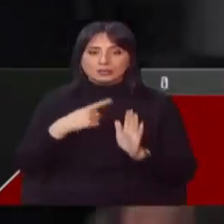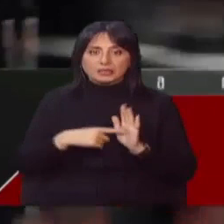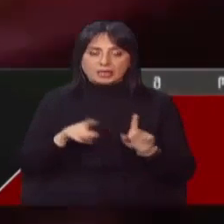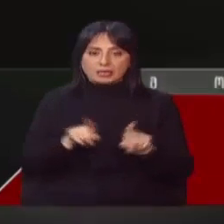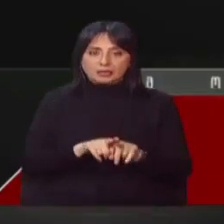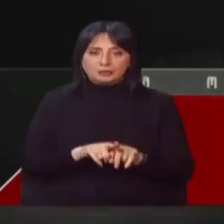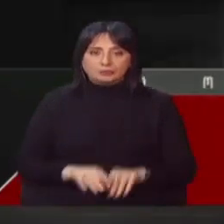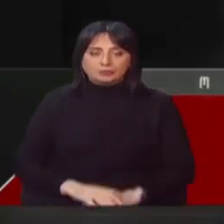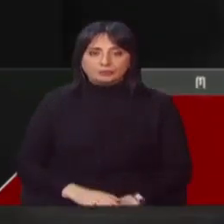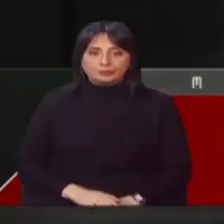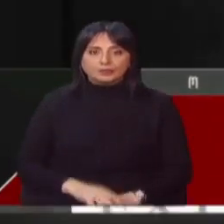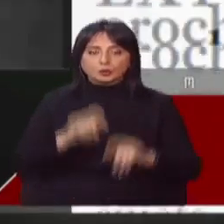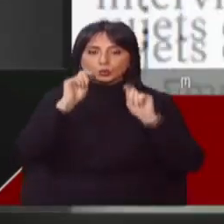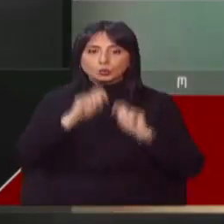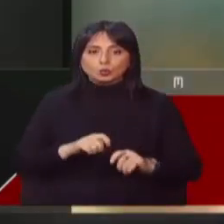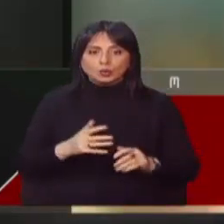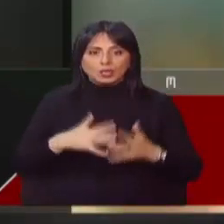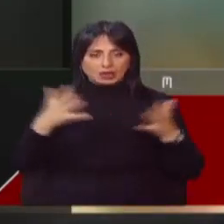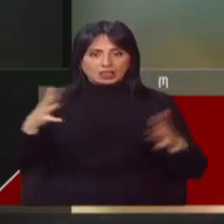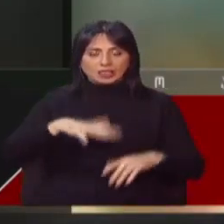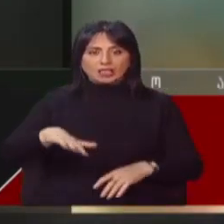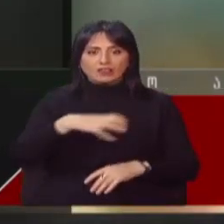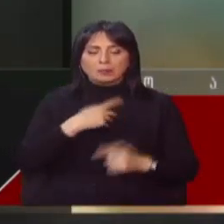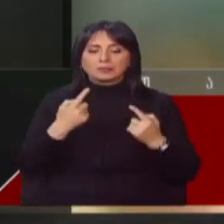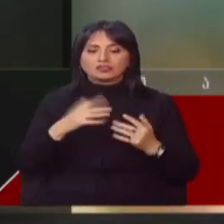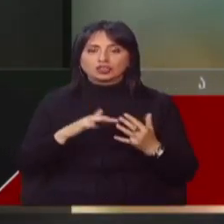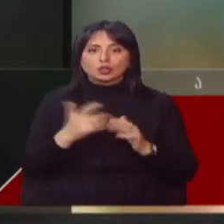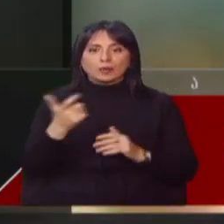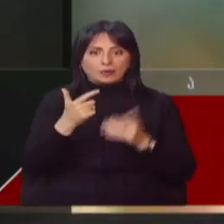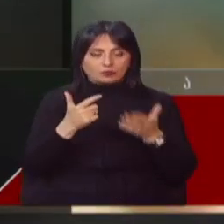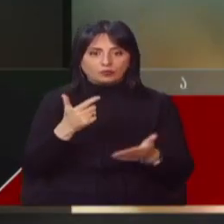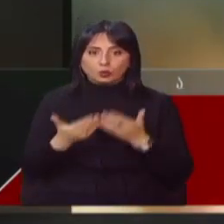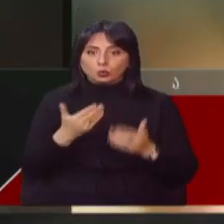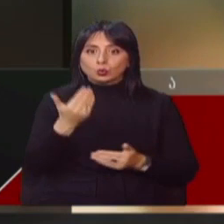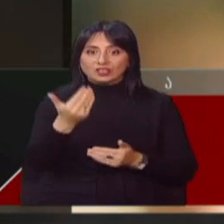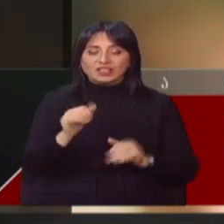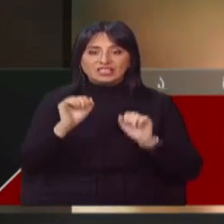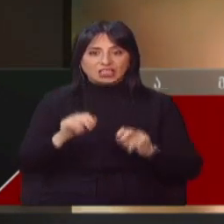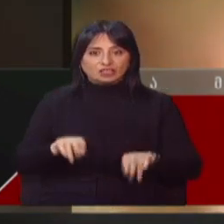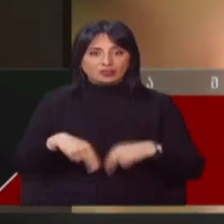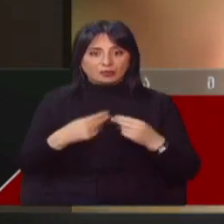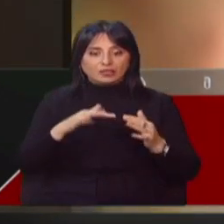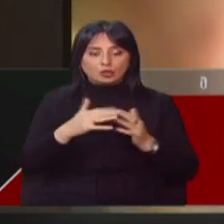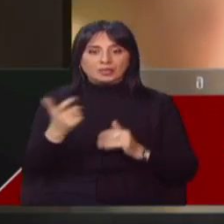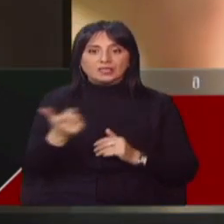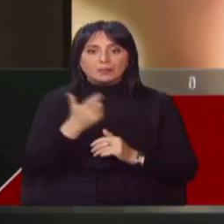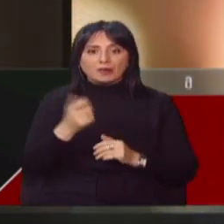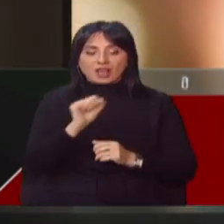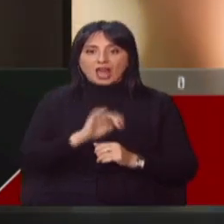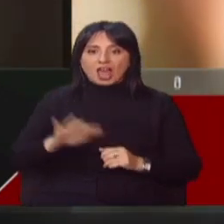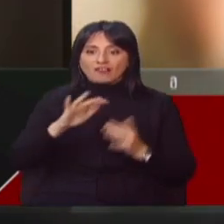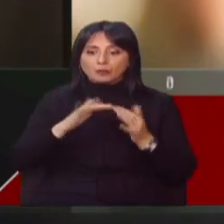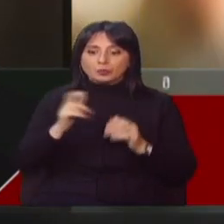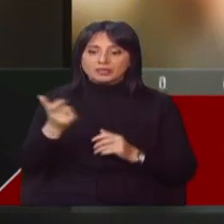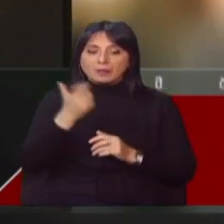საკითხებს. უკრაინა დიდი ქვეყანაა, მნიშვნელოვანი სოფლის მეურნეობით. თუ კი თქვენ საშუალებას მისცემთ ამ სოფლის მეურნეობას ევროპული